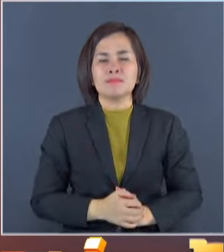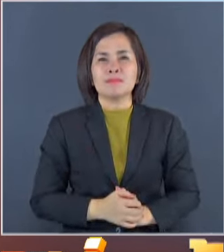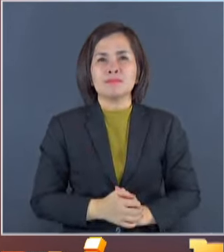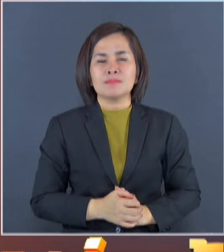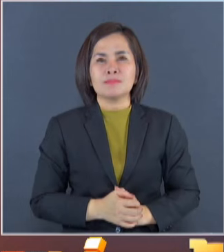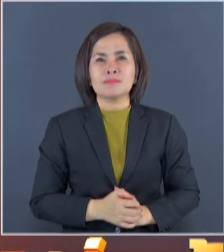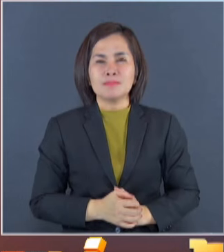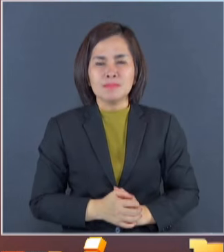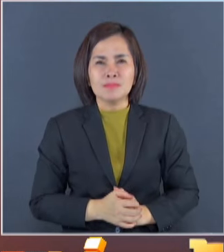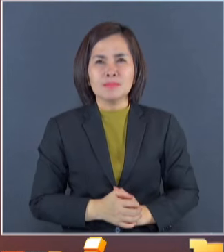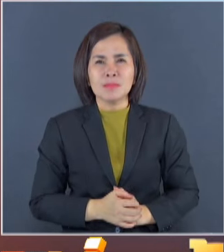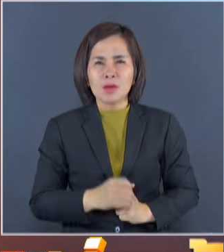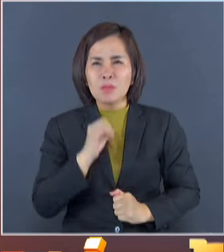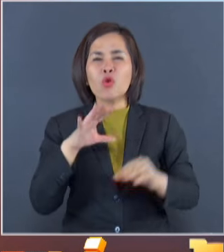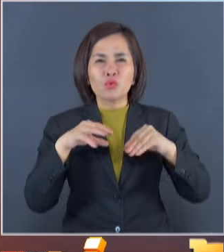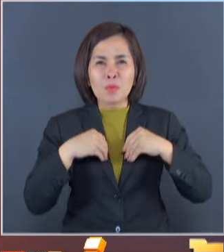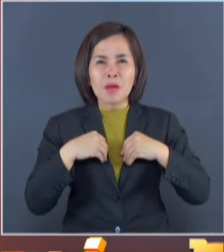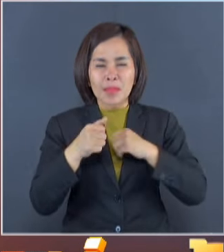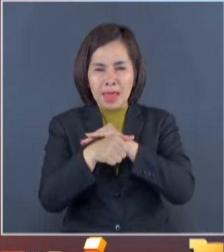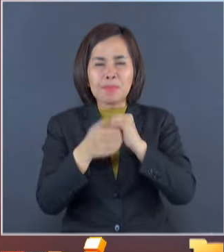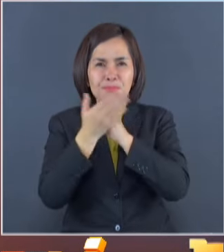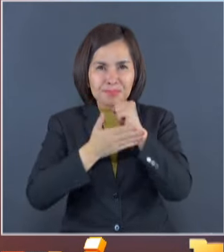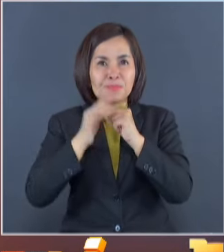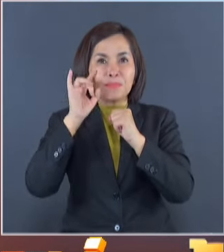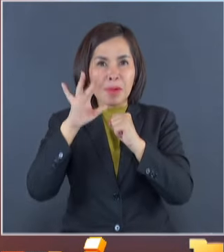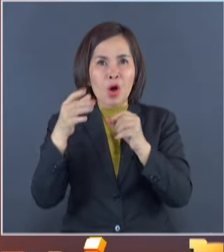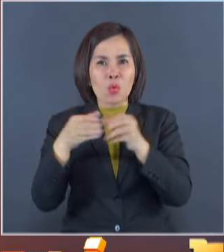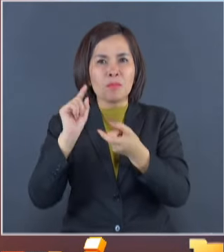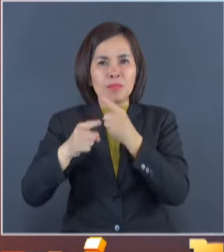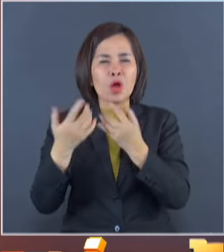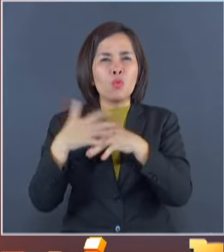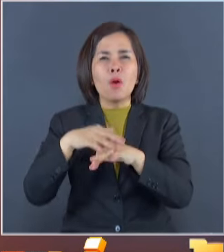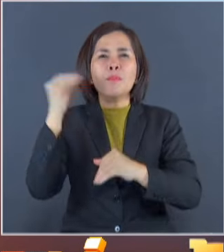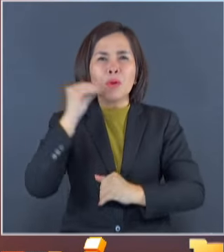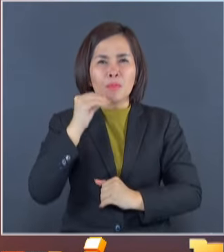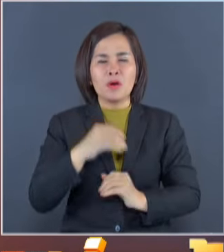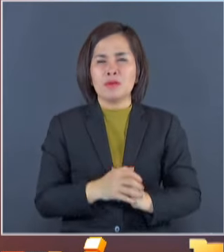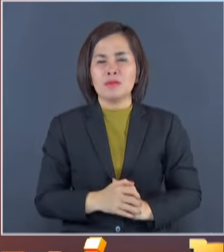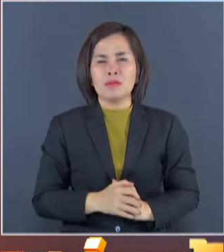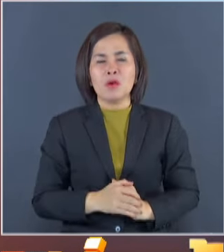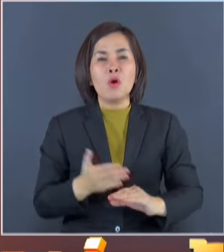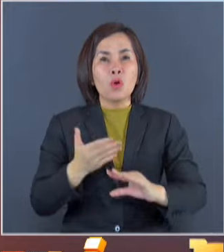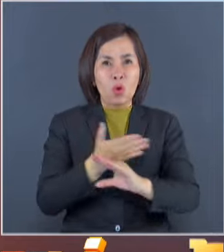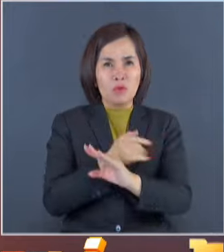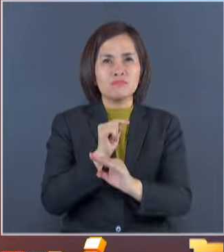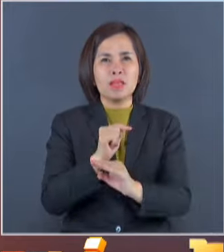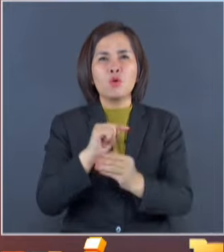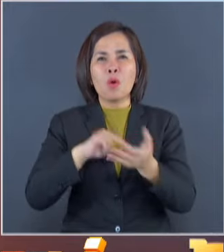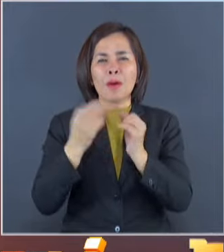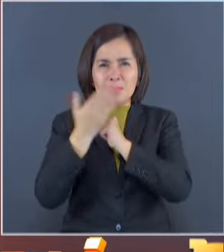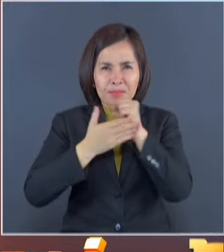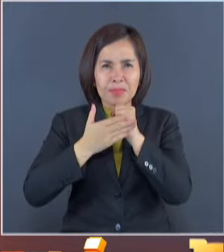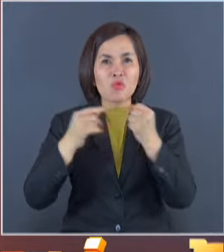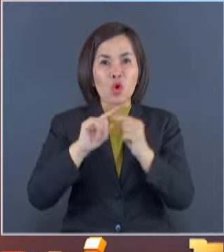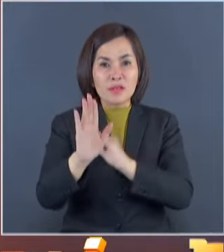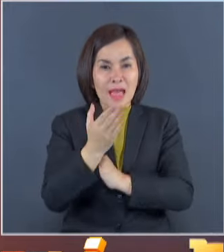ซึ่งทั้ง2ก็สารภาพนะคะว่าลักลอบเสพยาบ้าร่วมกับกลุ่มเพื่อนเป็นประจำและที่ก่อนที่เจ้าหน้าที่มาเนี่ยก็เพิ่งเสพหลัง